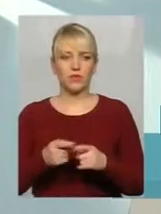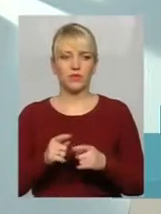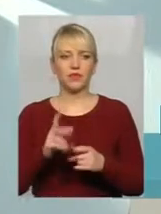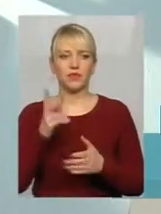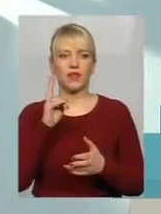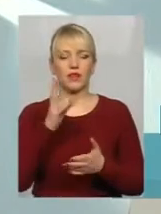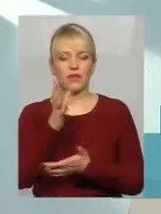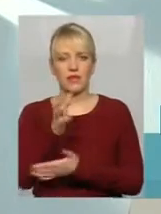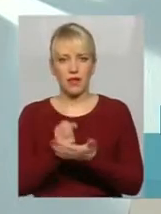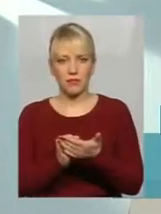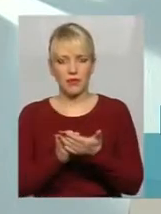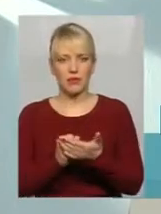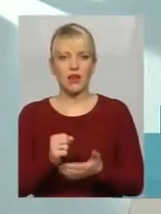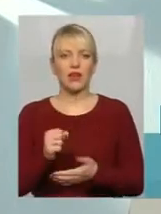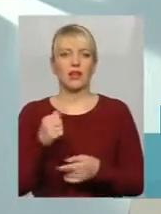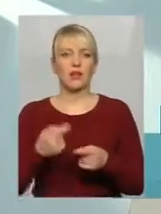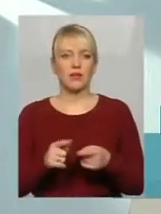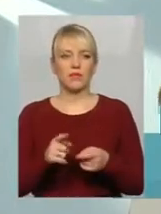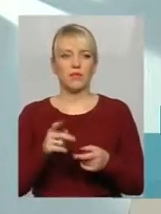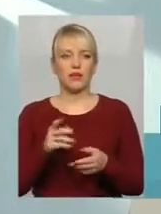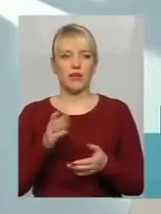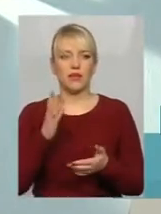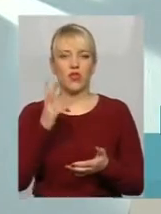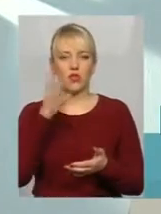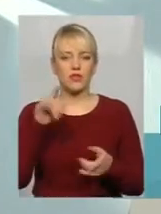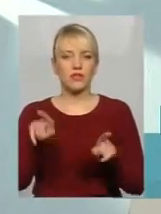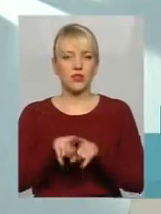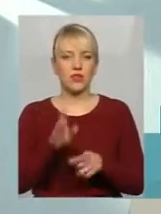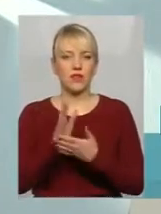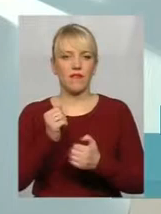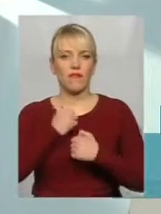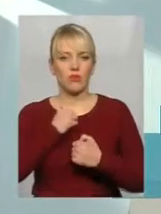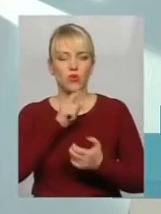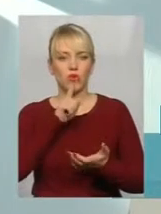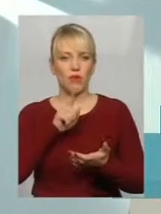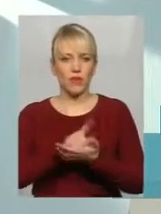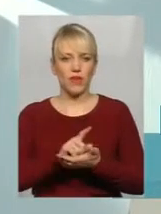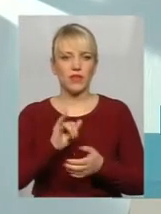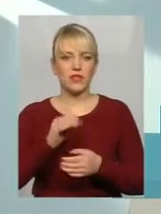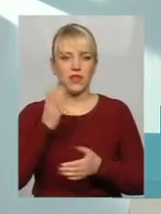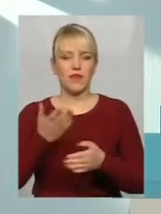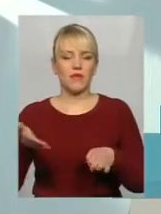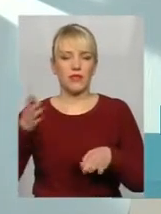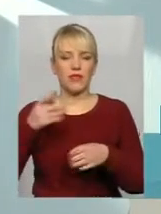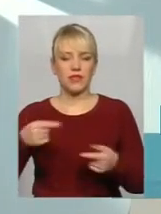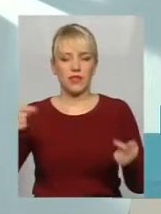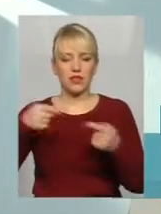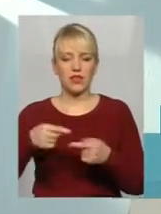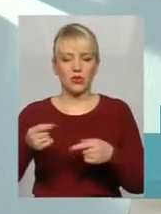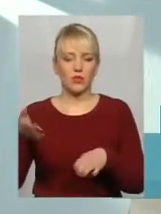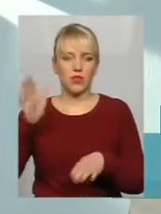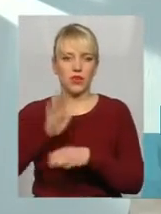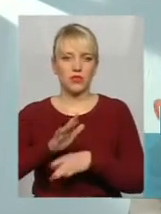запасу і перебувають на обліку військовозобов'язаних, відповідно до указу президента, визначається цей призов указом президентом,